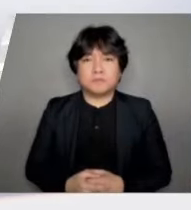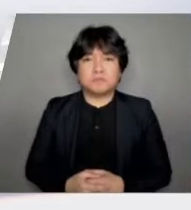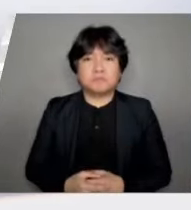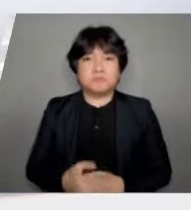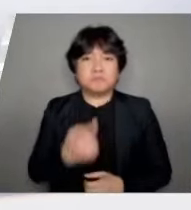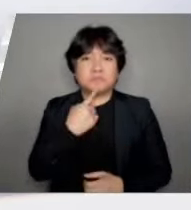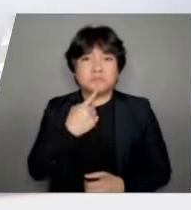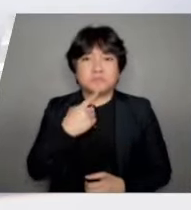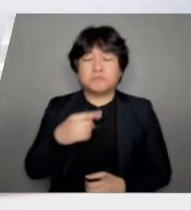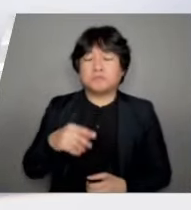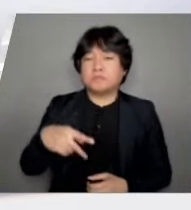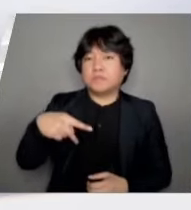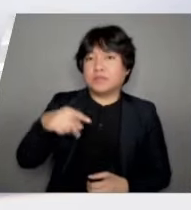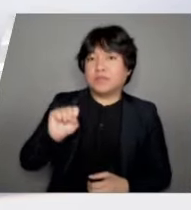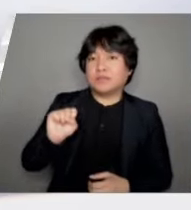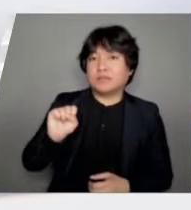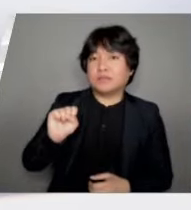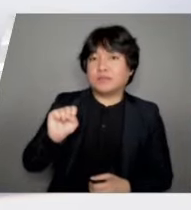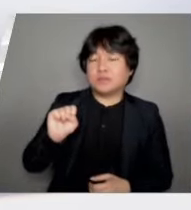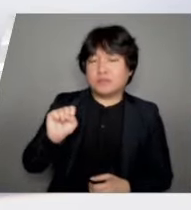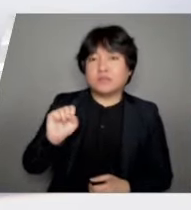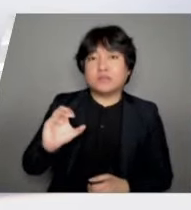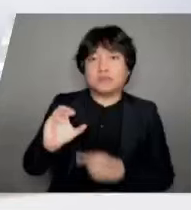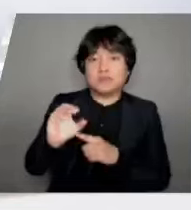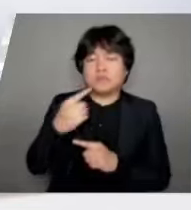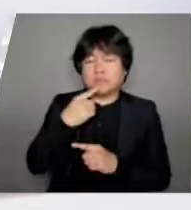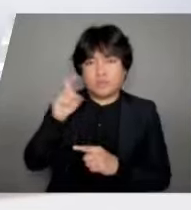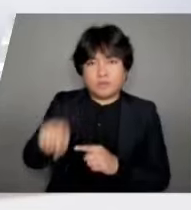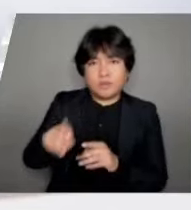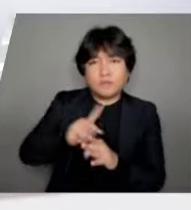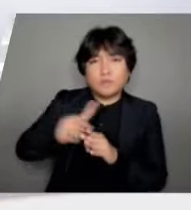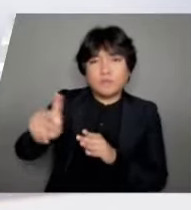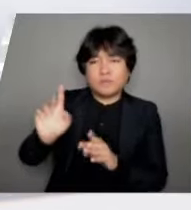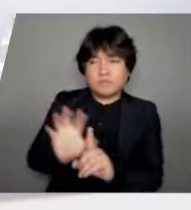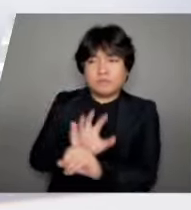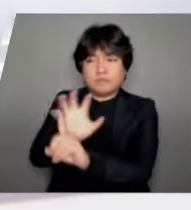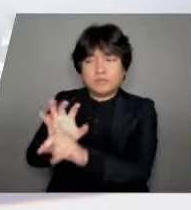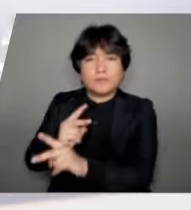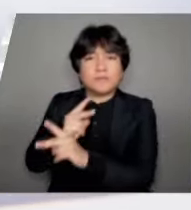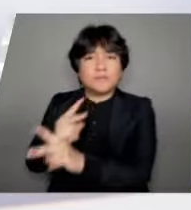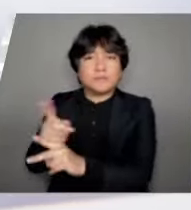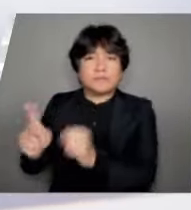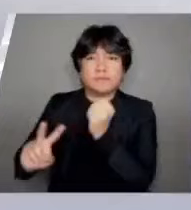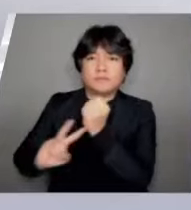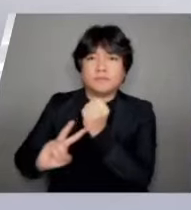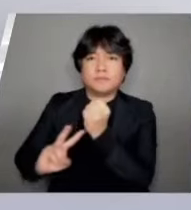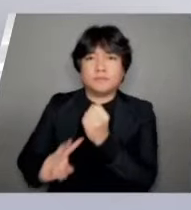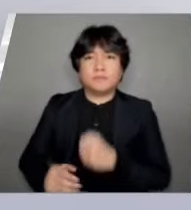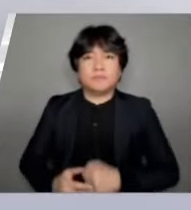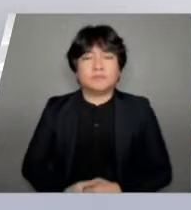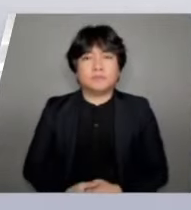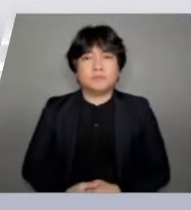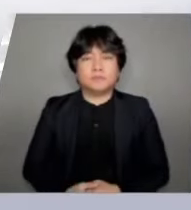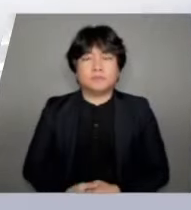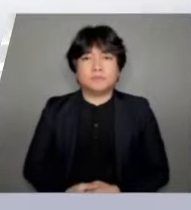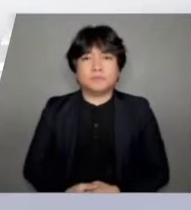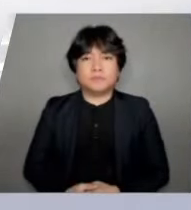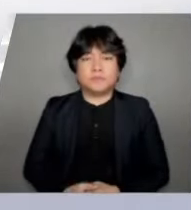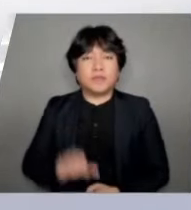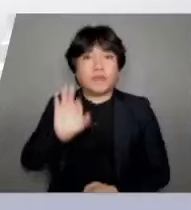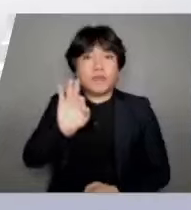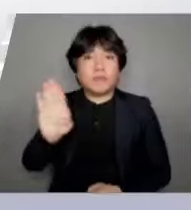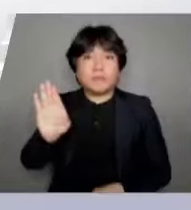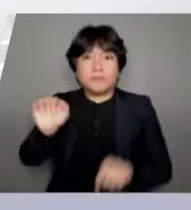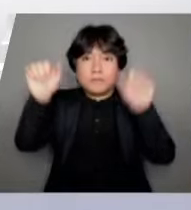na nananatili silang professional sa kanilang gawain na protektahan ang vice-presidente. Sa isang Facebook post, sinabi ng